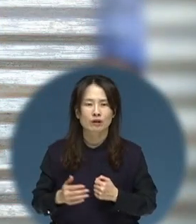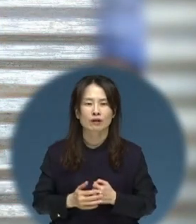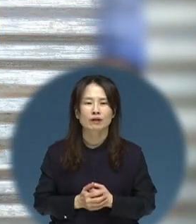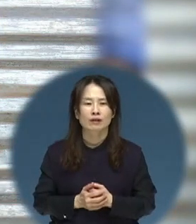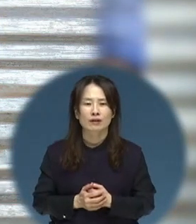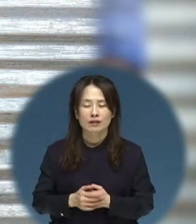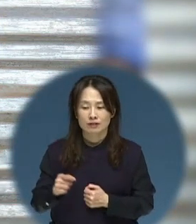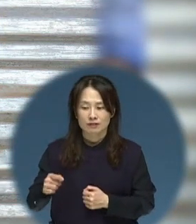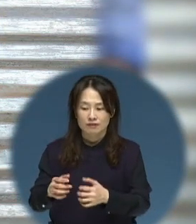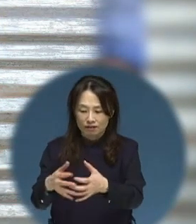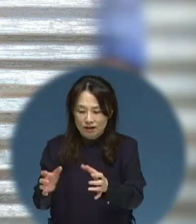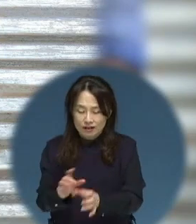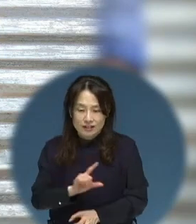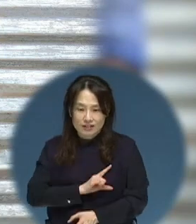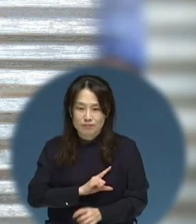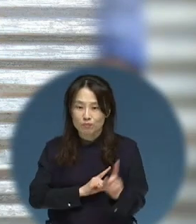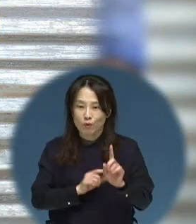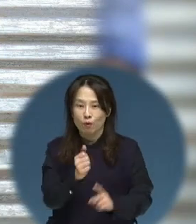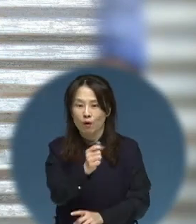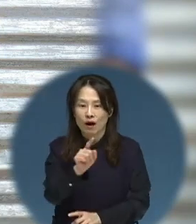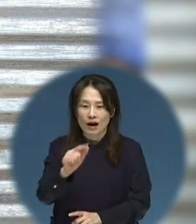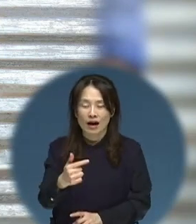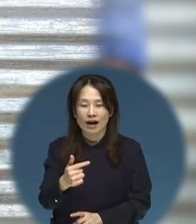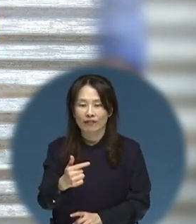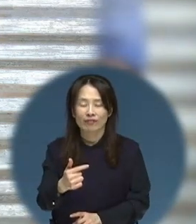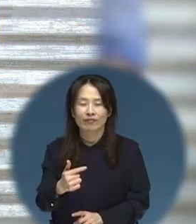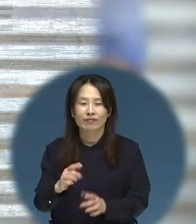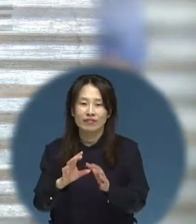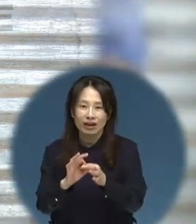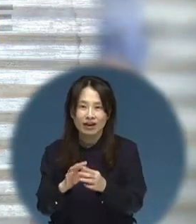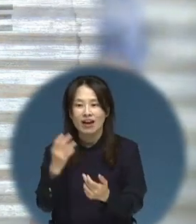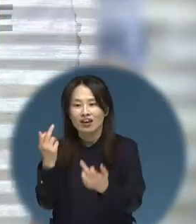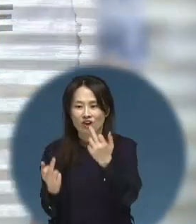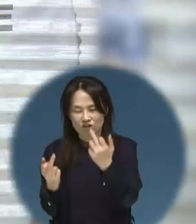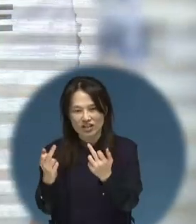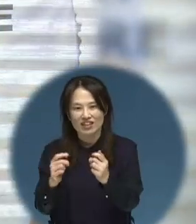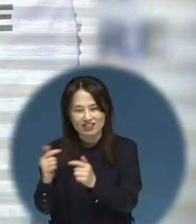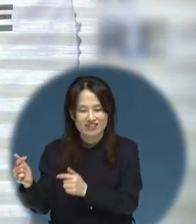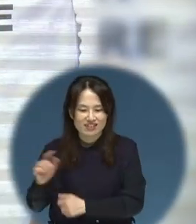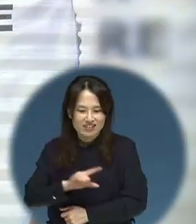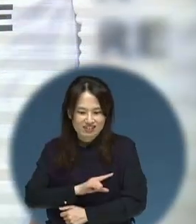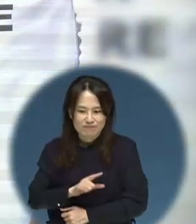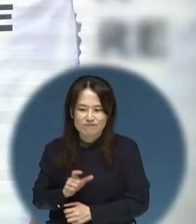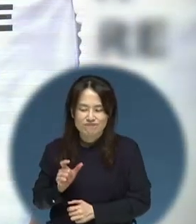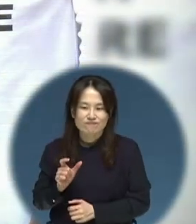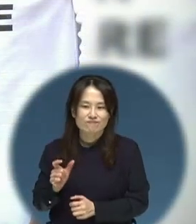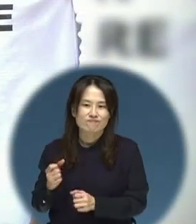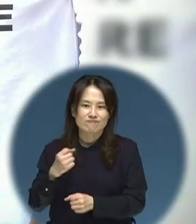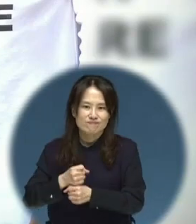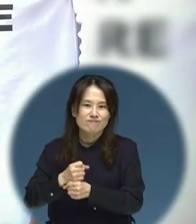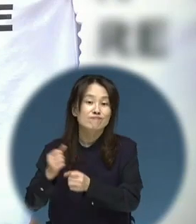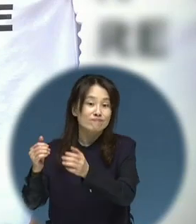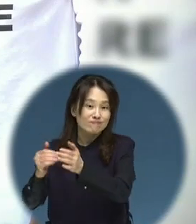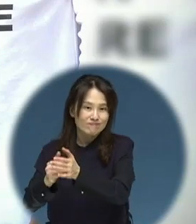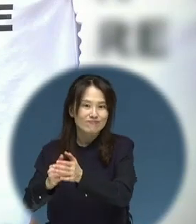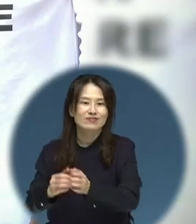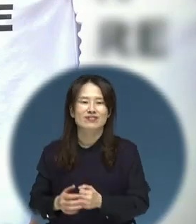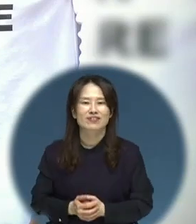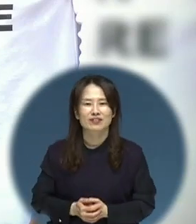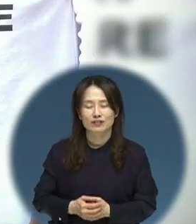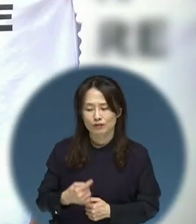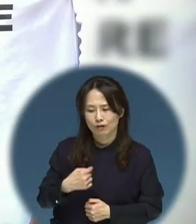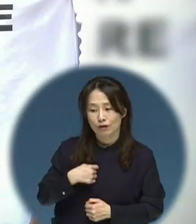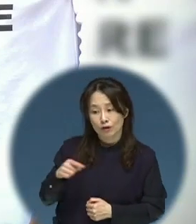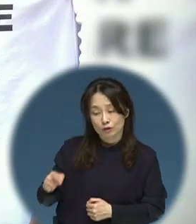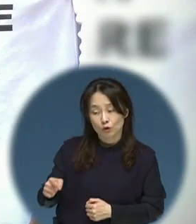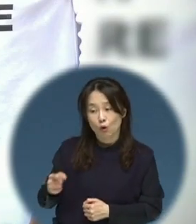한의 이제 형제들 해서 시작을 했고 그걸 시작을 꾸준히 1년 정도 하는 걸 지켜보면서 내가 힘을 실어주면 좋겠다. 그래서 올리스